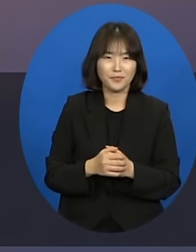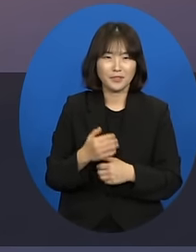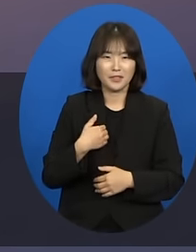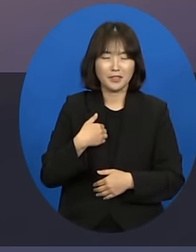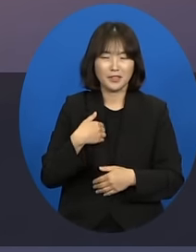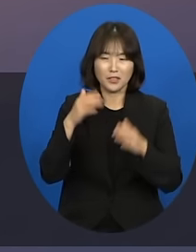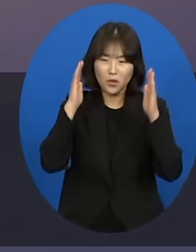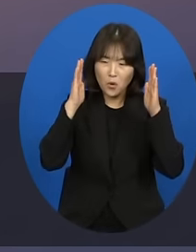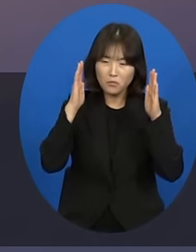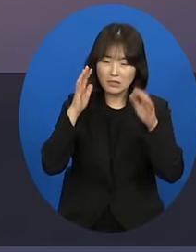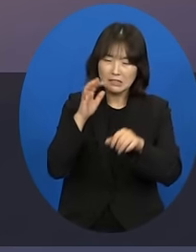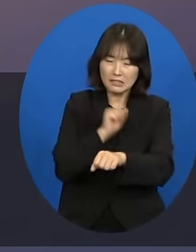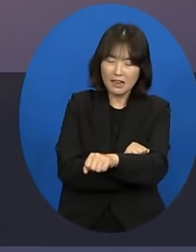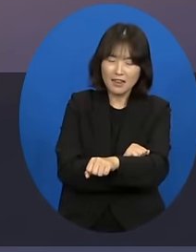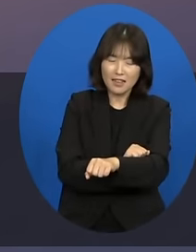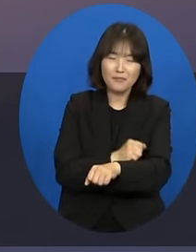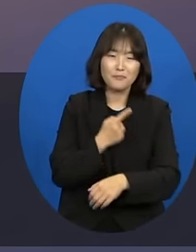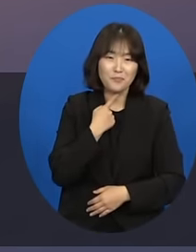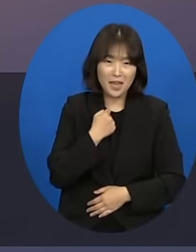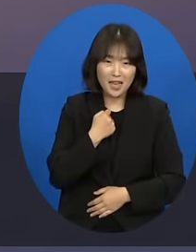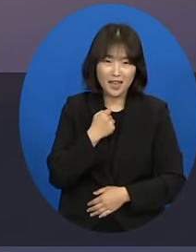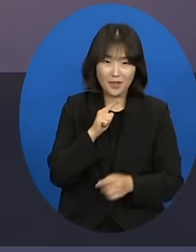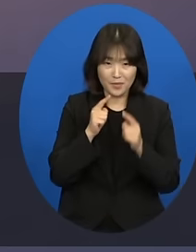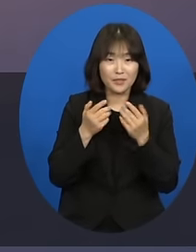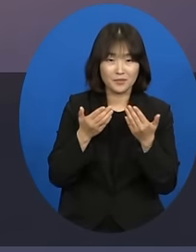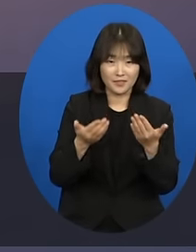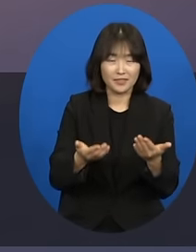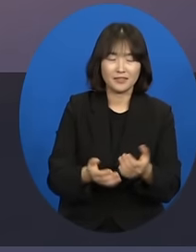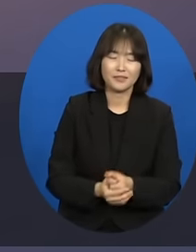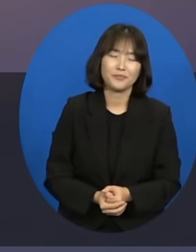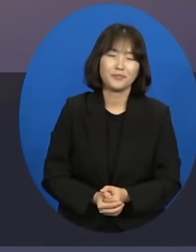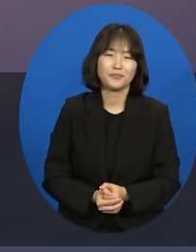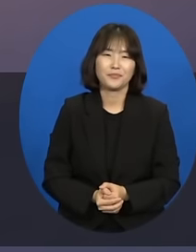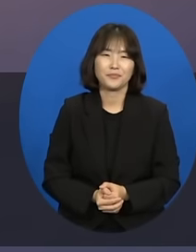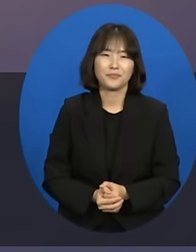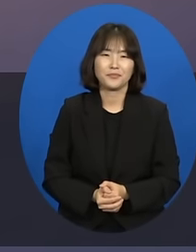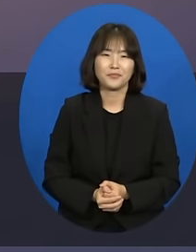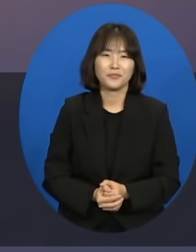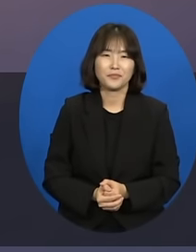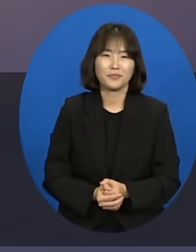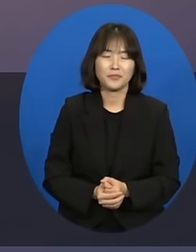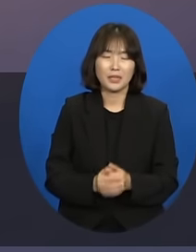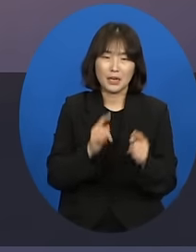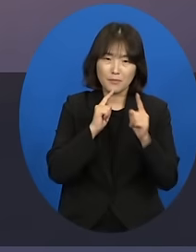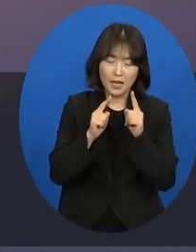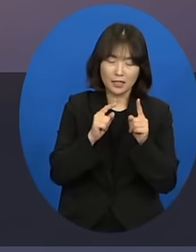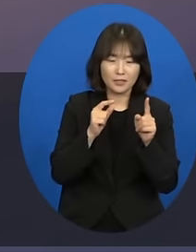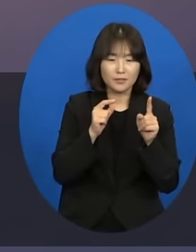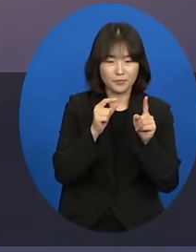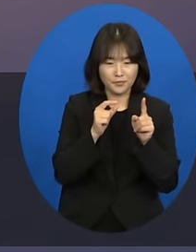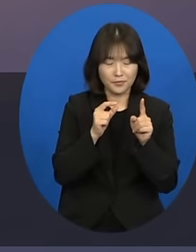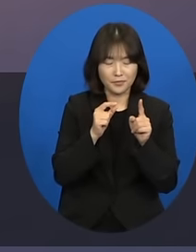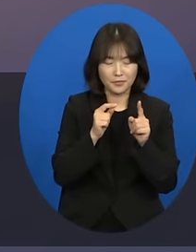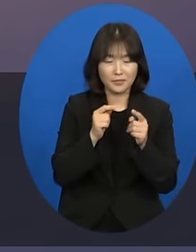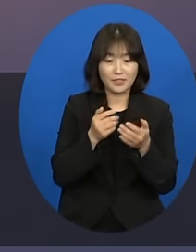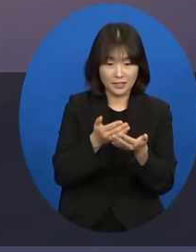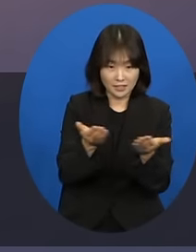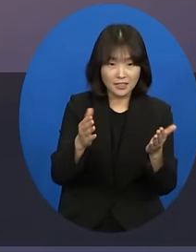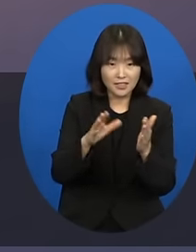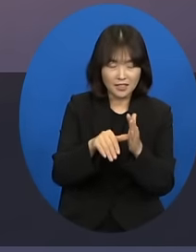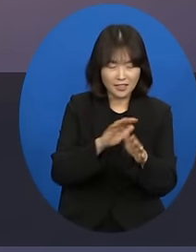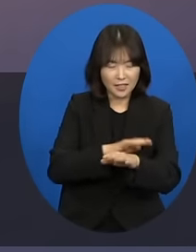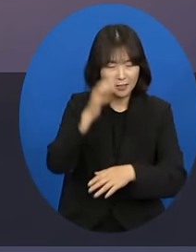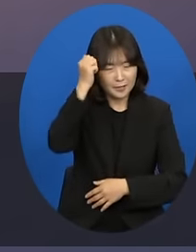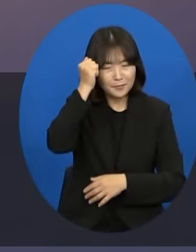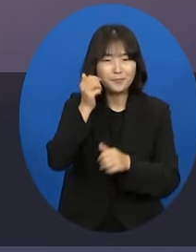하는 거죠. 그러니까 이제 말씀을 제가 몇 구절 나눌 때 잘 기억하시면 좋겠습니다. 제가 또 되게 좋아하는